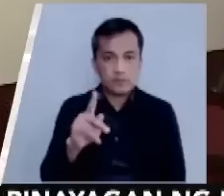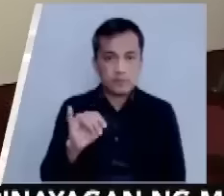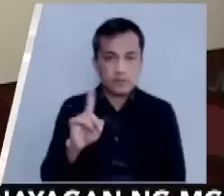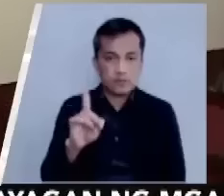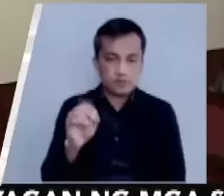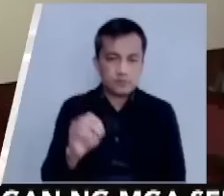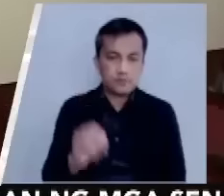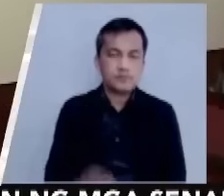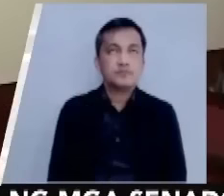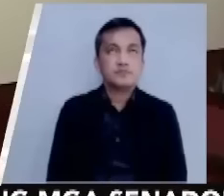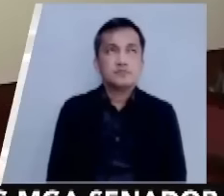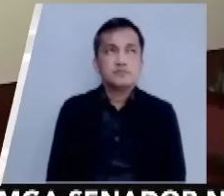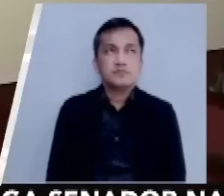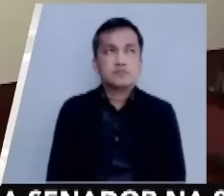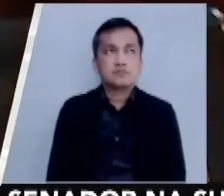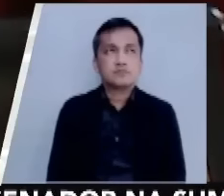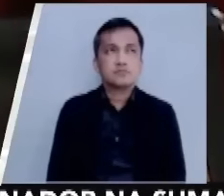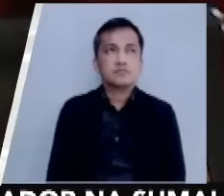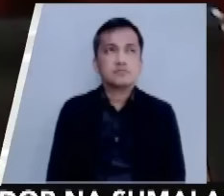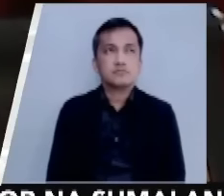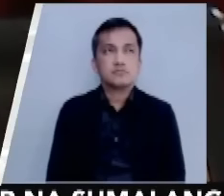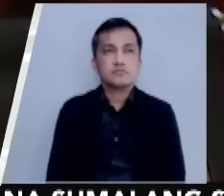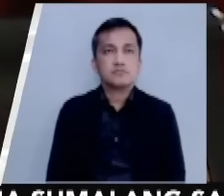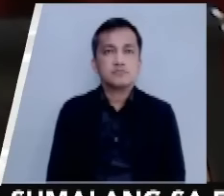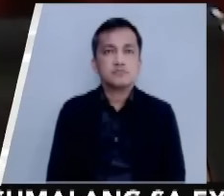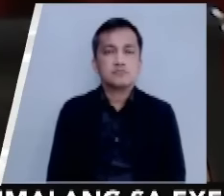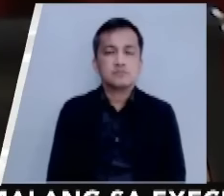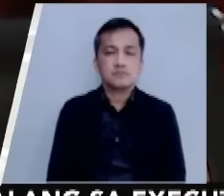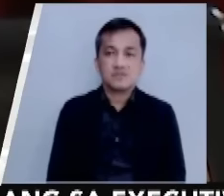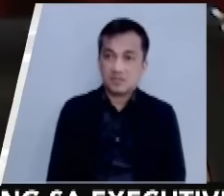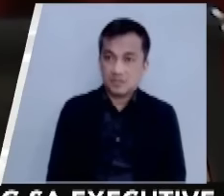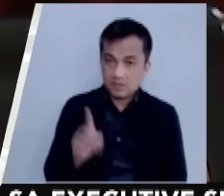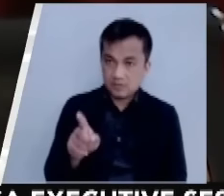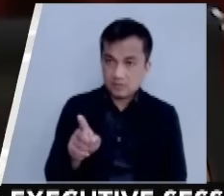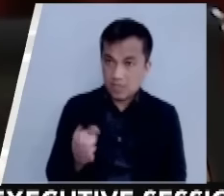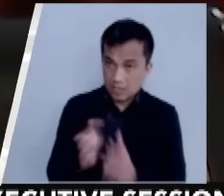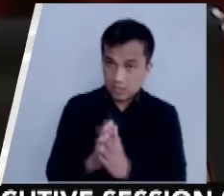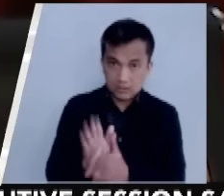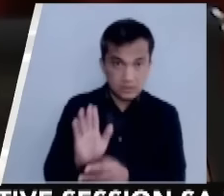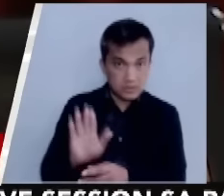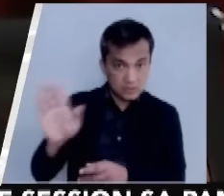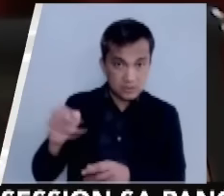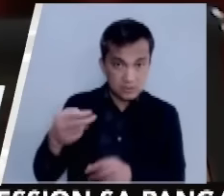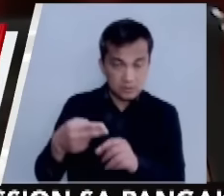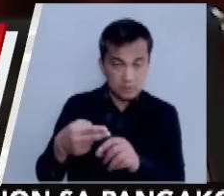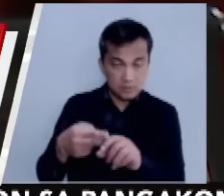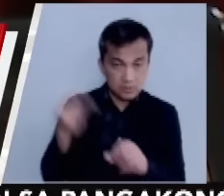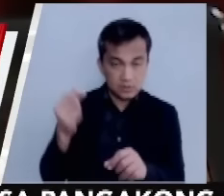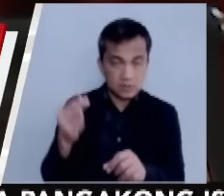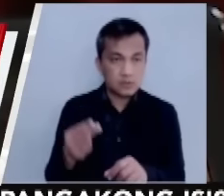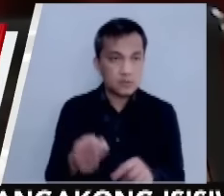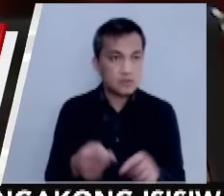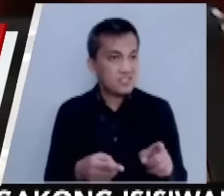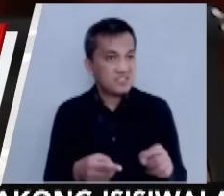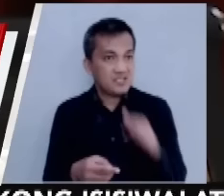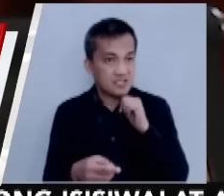Good morning, honorable House leaders. You're asking her to resign. Kung hindi na po siya interesado sa kanya